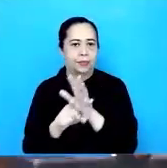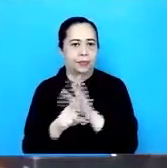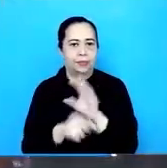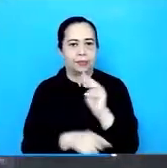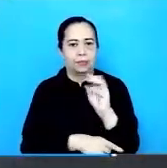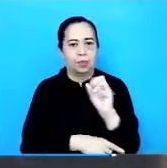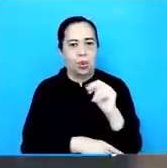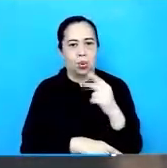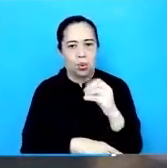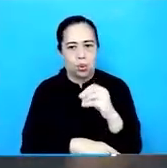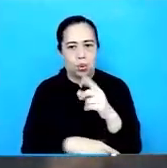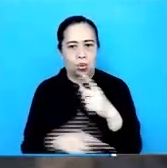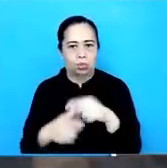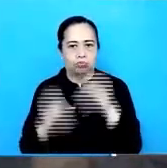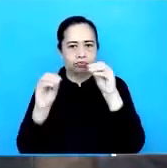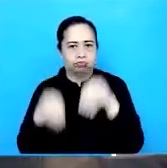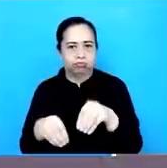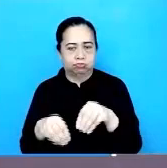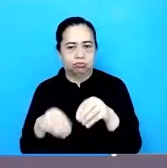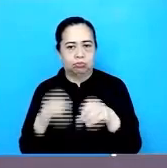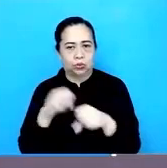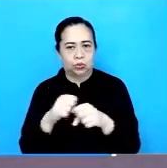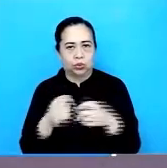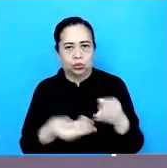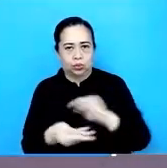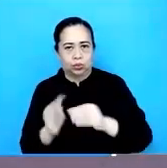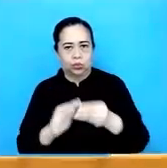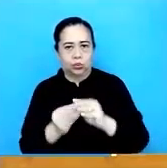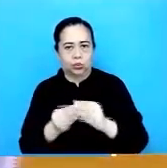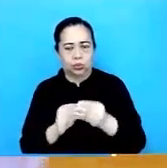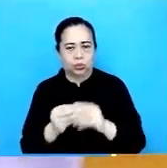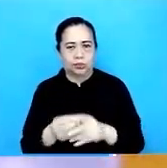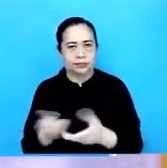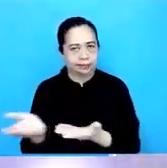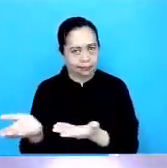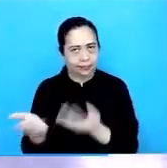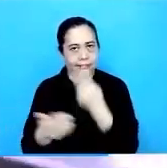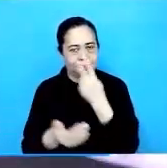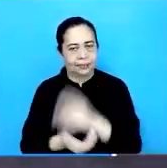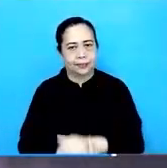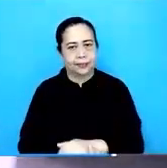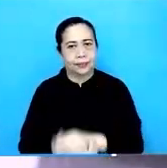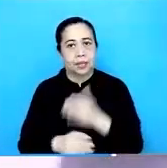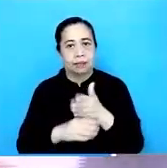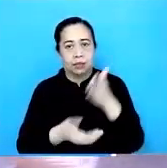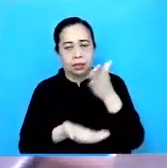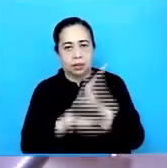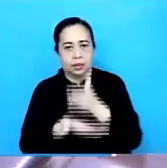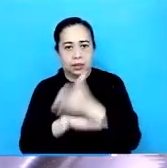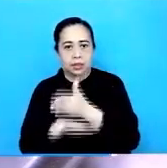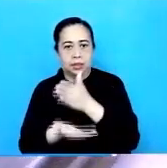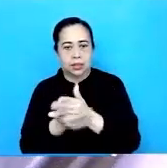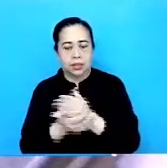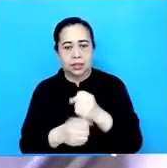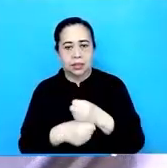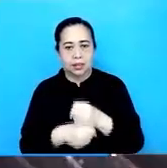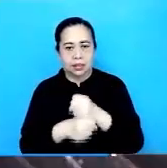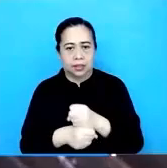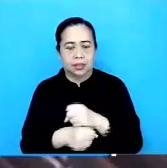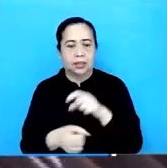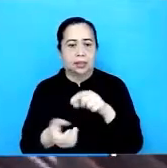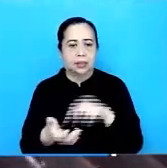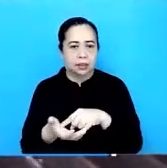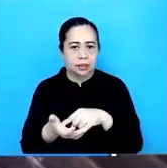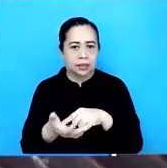So, dyan siya ilalagay para mabalot siya dito. Come, let's see. So, after ng cutting, eto na, hinuhulma? Yes, hinuhulma na siya